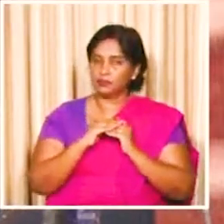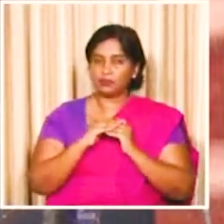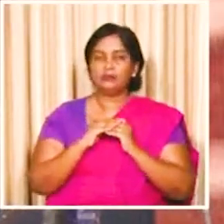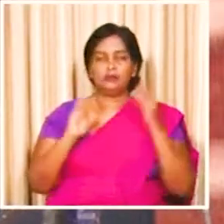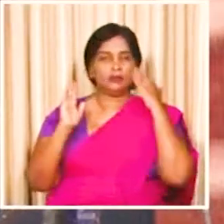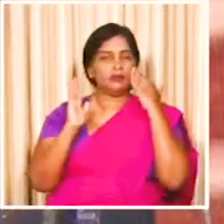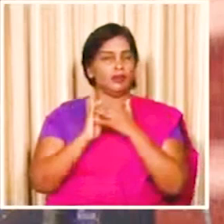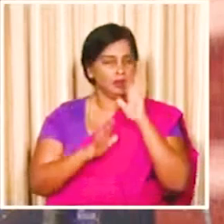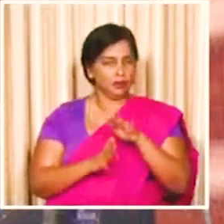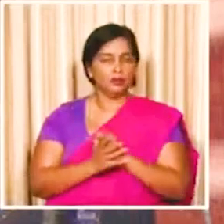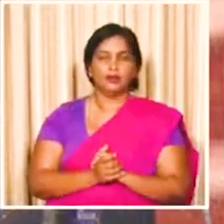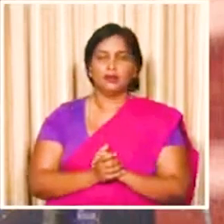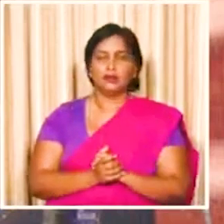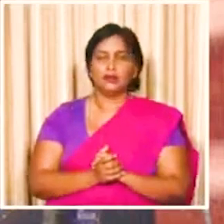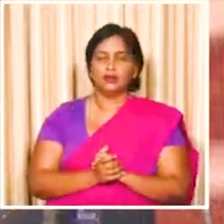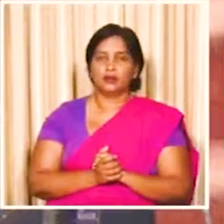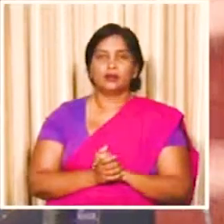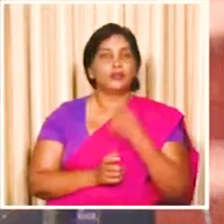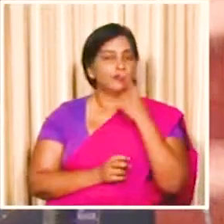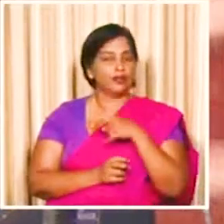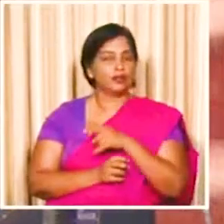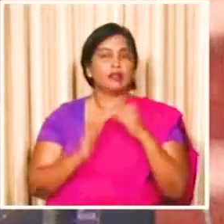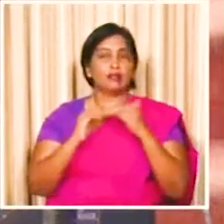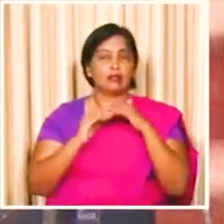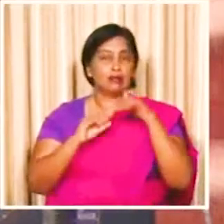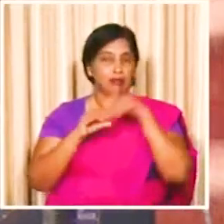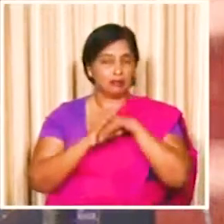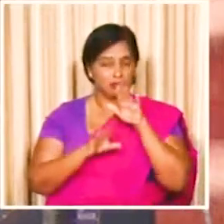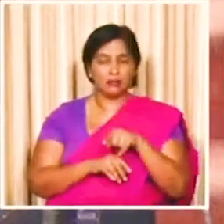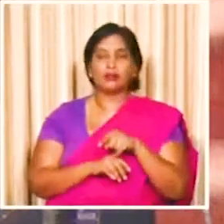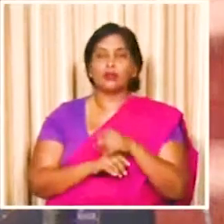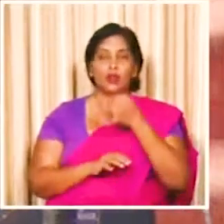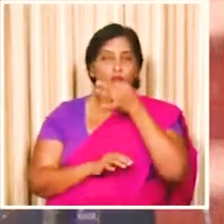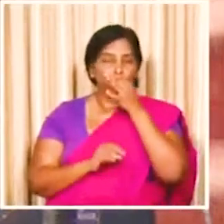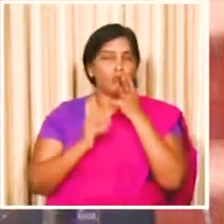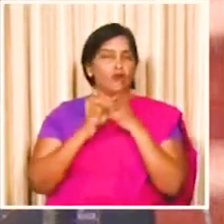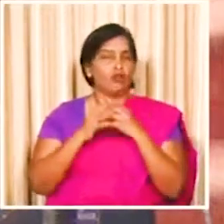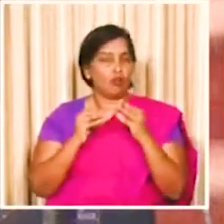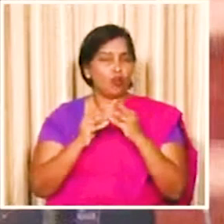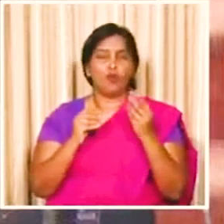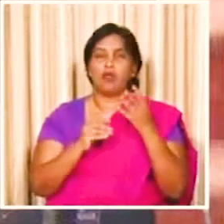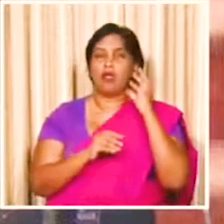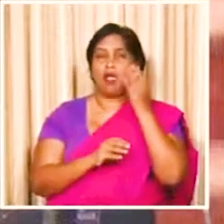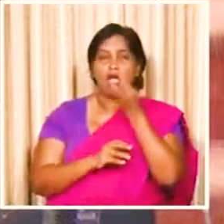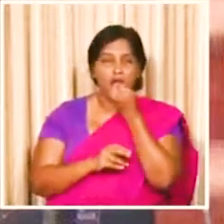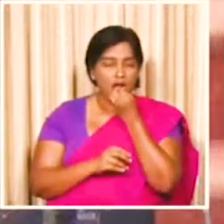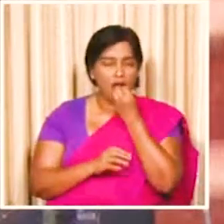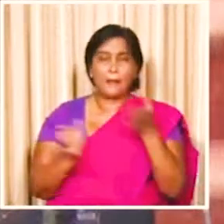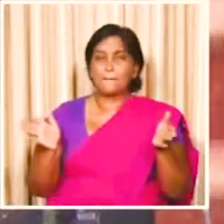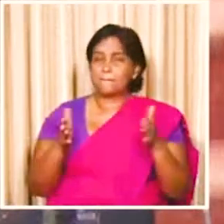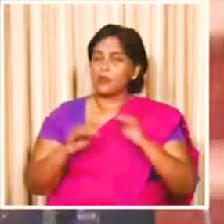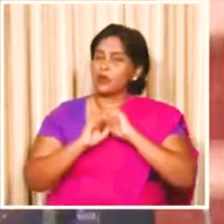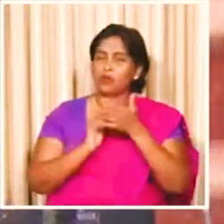உப்பிலிருந்து அரிசி வரைக்கும் மா வரைக்கும் களவாடி சாப்பிடுகிறது. அப்போ இதிலிருந்து என்ன தெரிகிறது? காட்டு